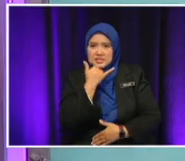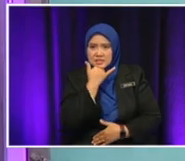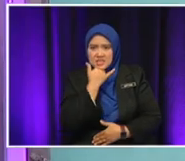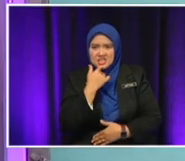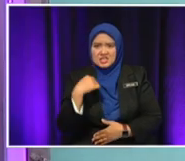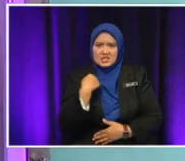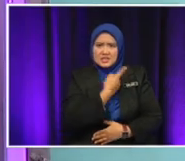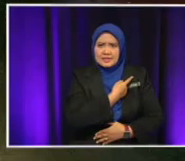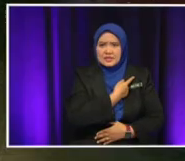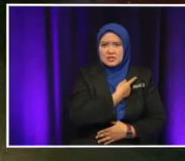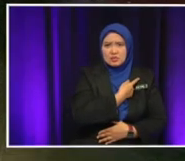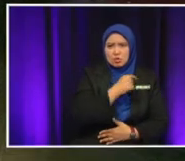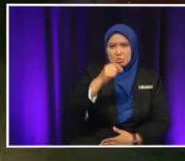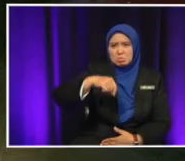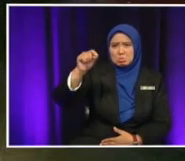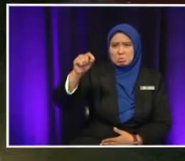pemangkas